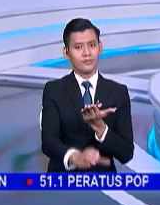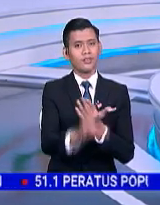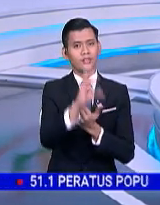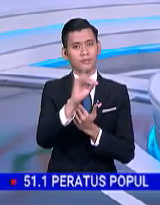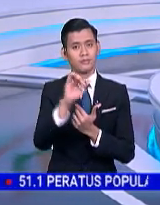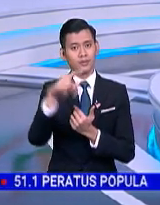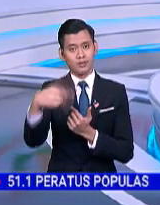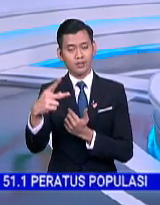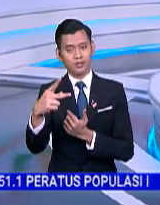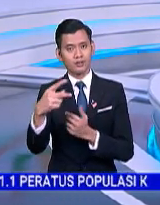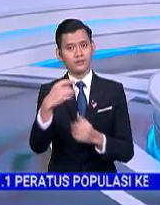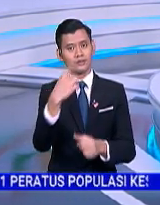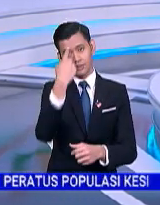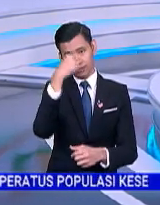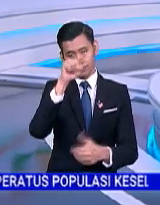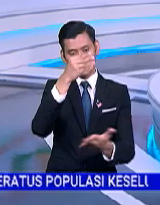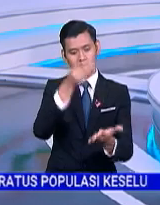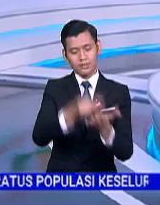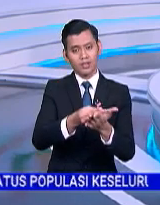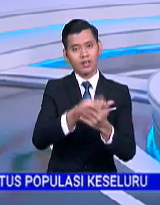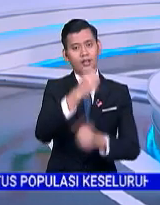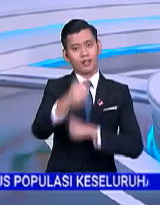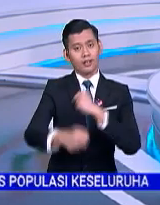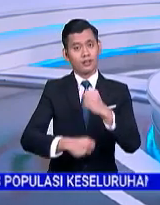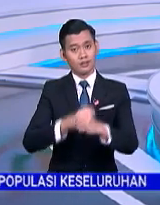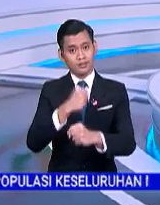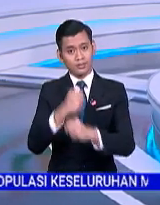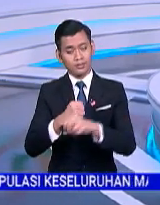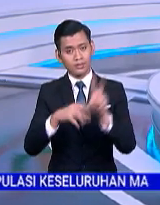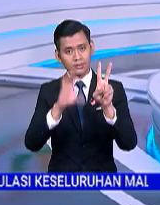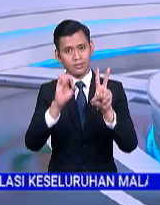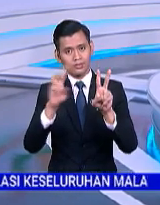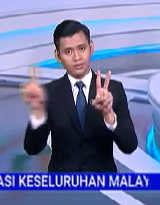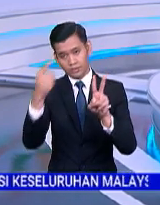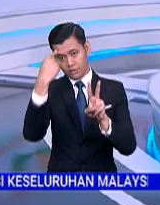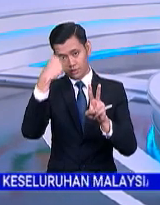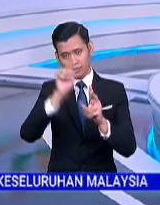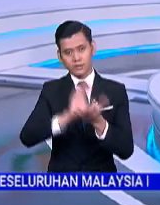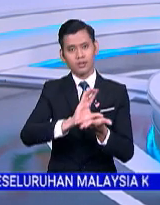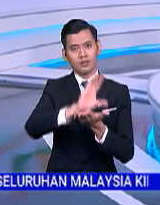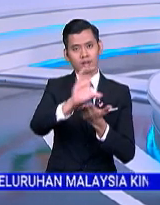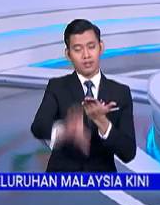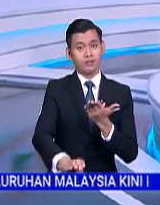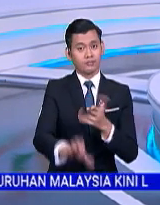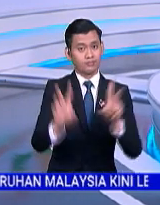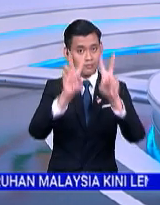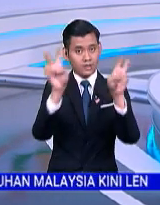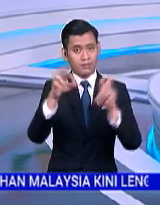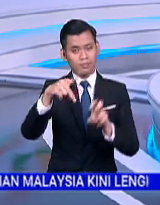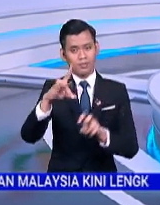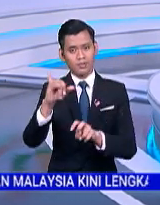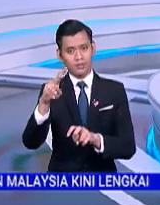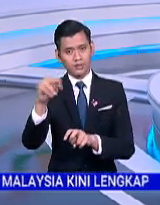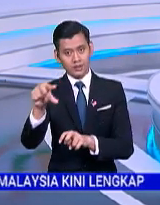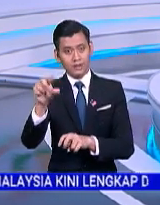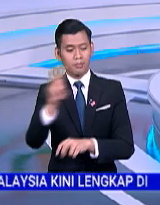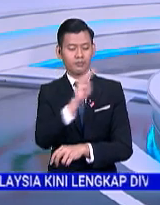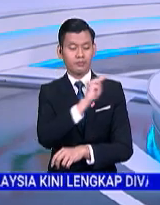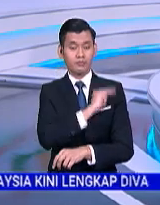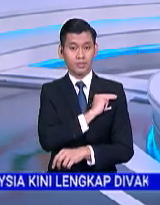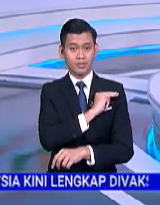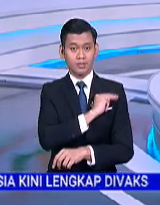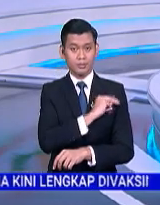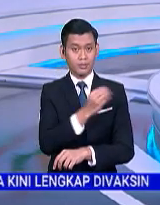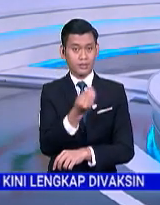keuangan berakhir 31-12-2012 untuk skin pelaburan khas seladang Menteri pertanian dan industri makanan Datuk sidorono